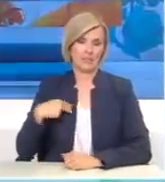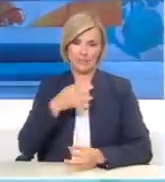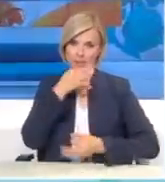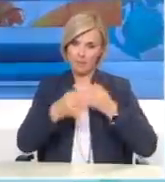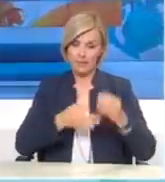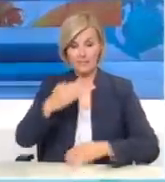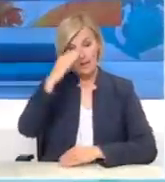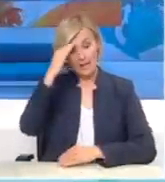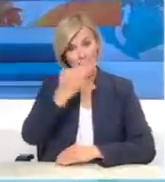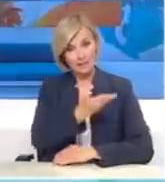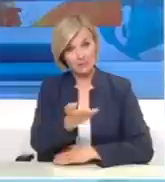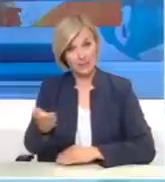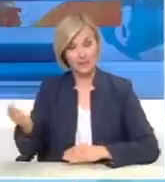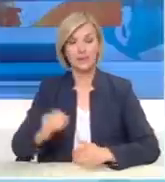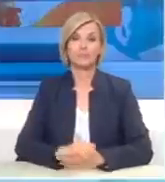Καλησπέρα σας.